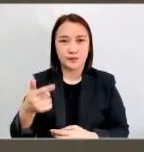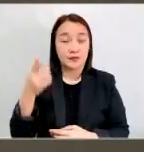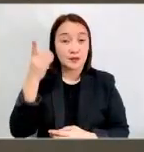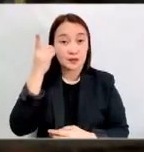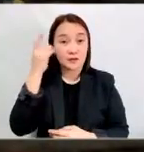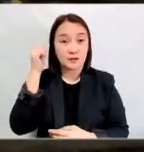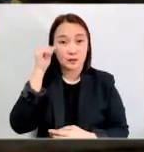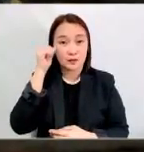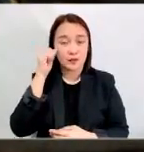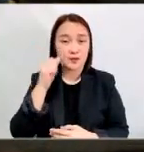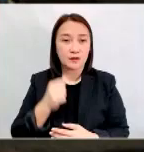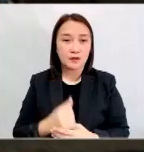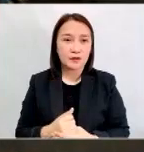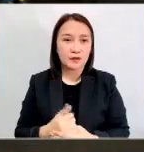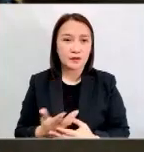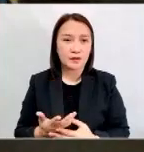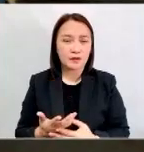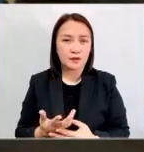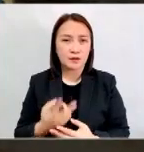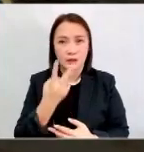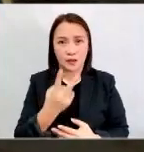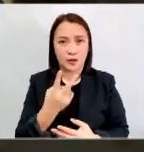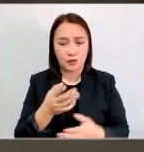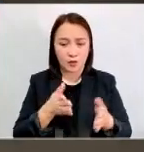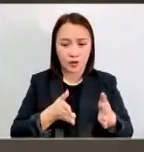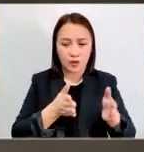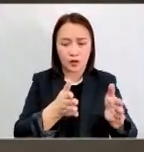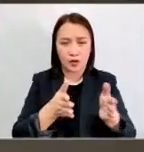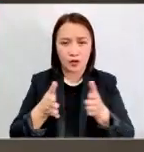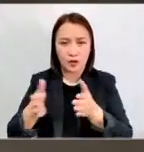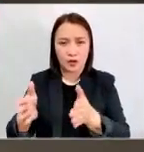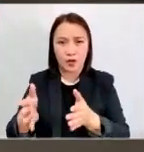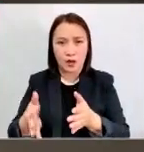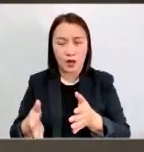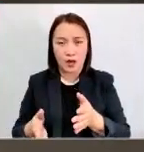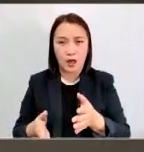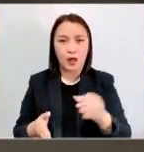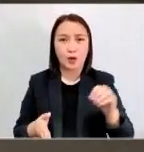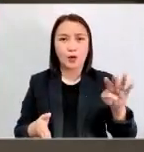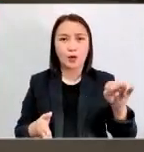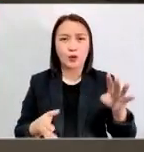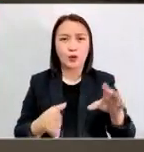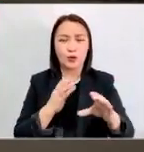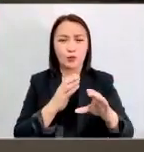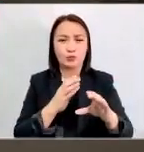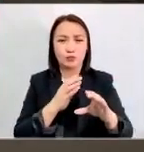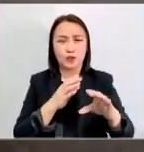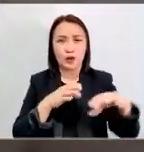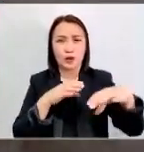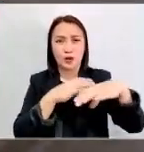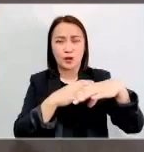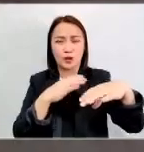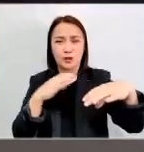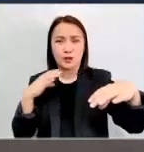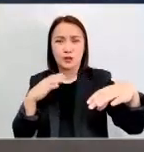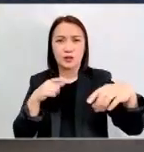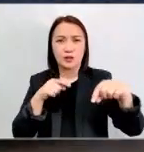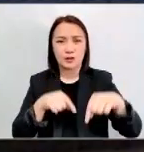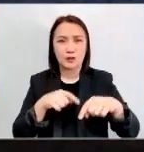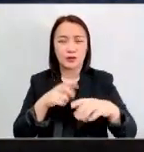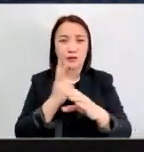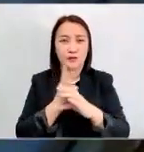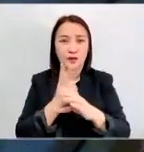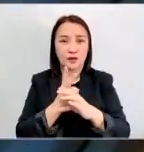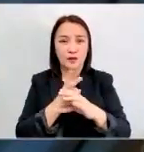Kumambalang sa dalawang lane ang 40 talampakang container van na ito. Sumampa sa gutter ang trailer truck na may karga sa container van at tumama pa sa